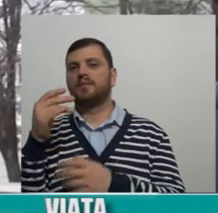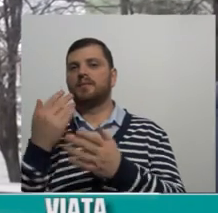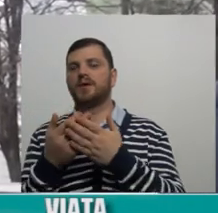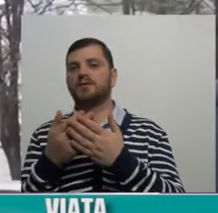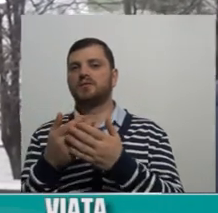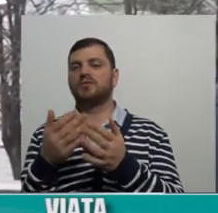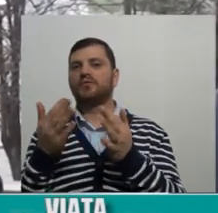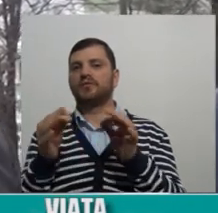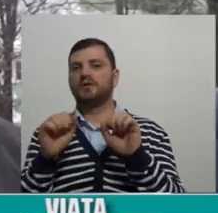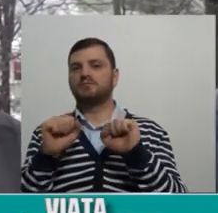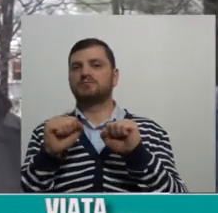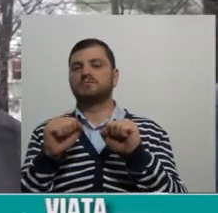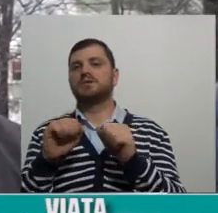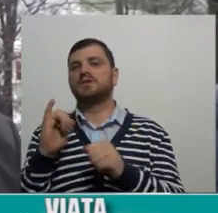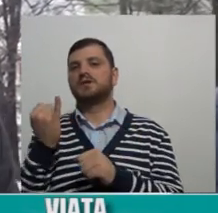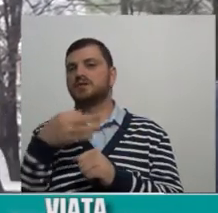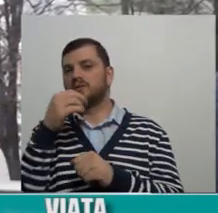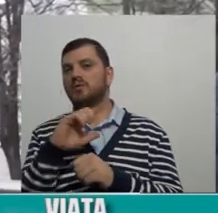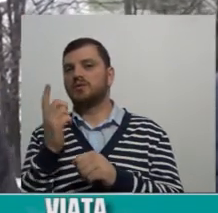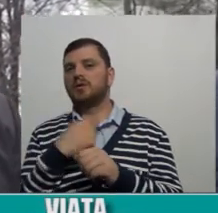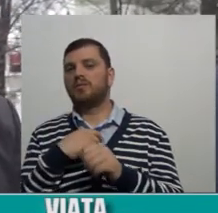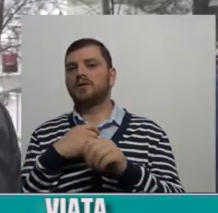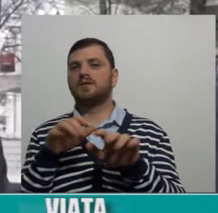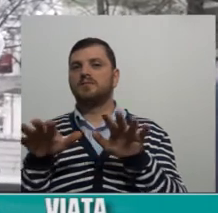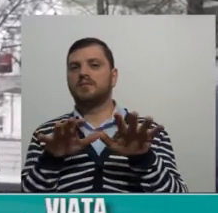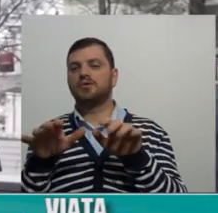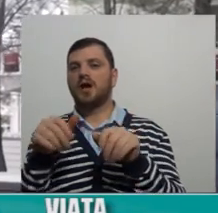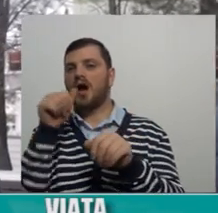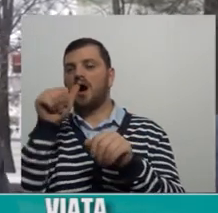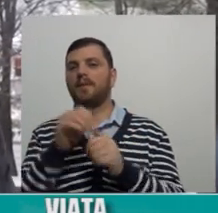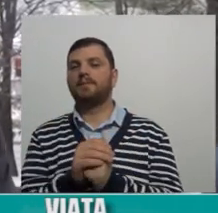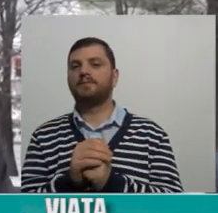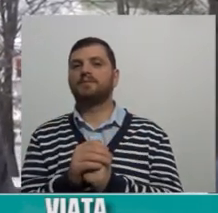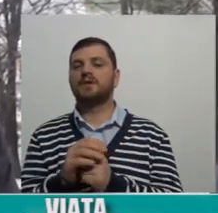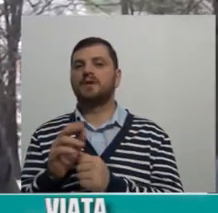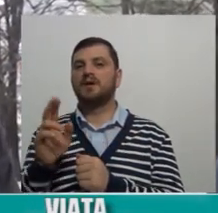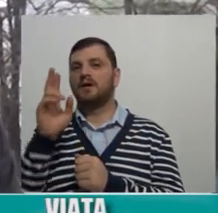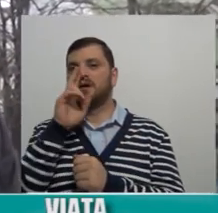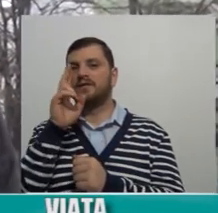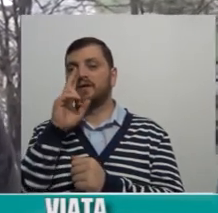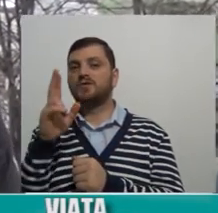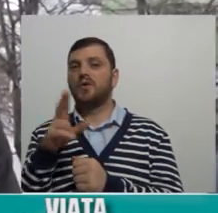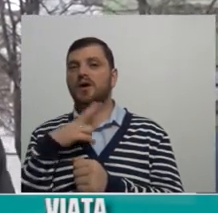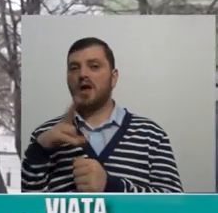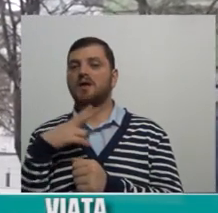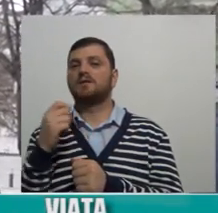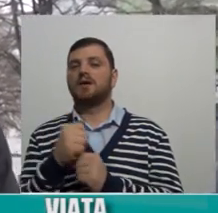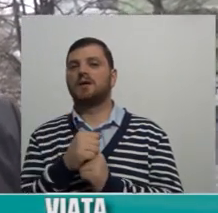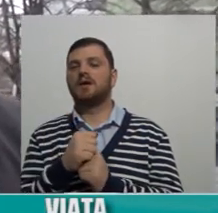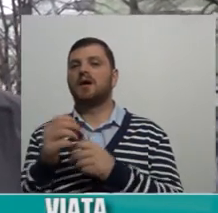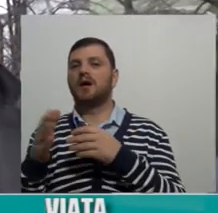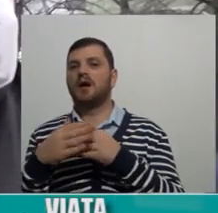se solidifică și nu mai permite trecerea apei. Toaleta este